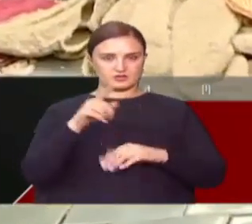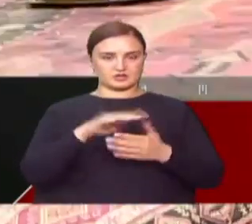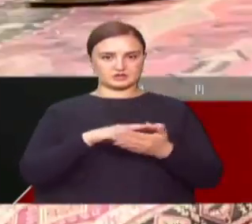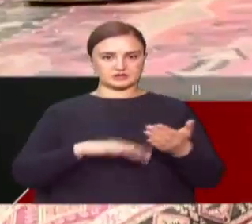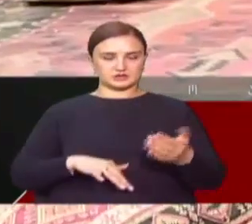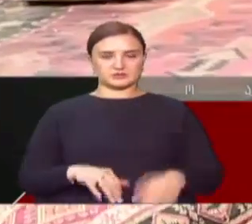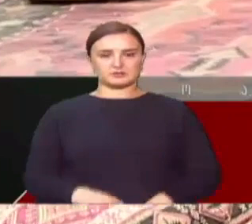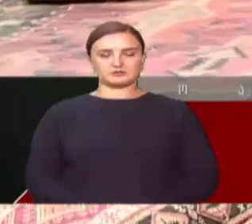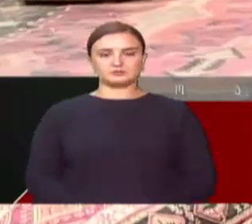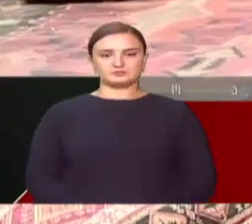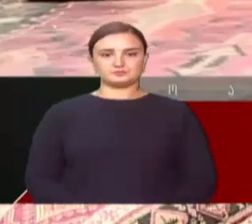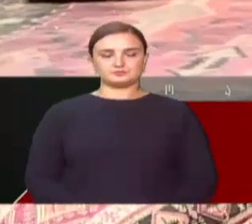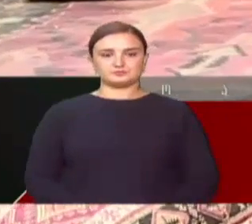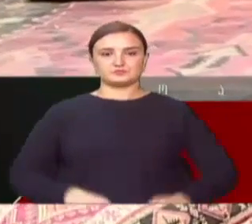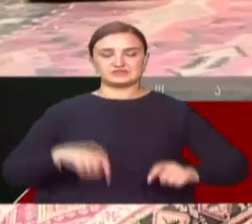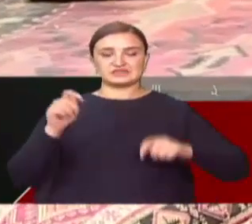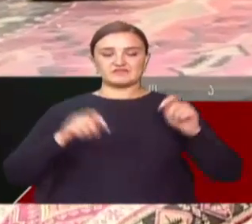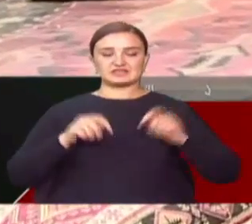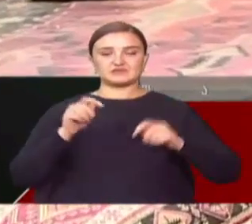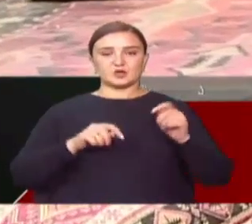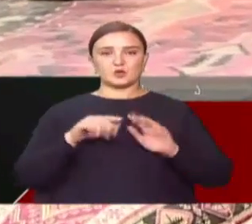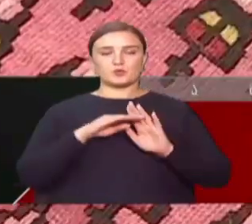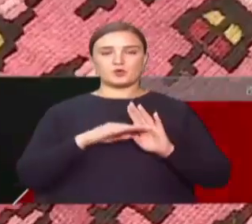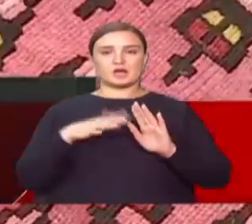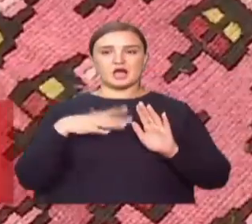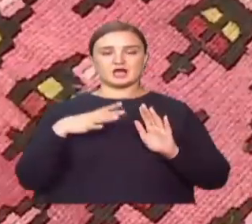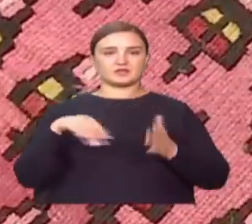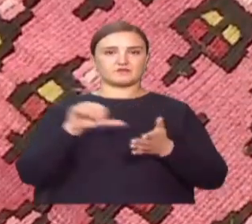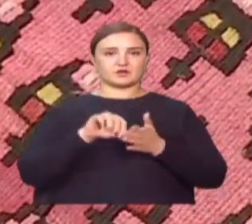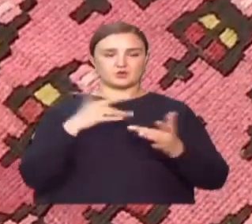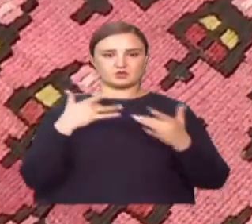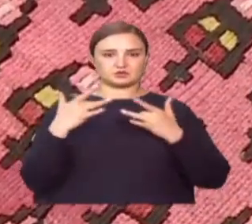დღის ბოლოს კი საფესტივალო პროგრამას ქართველი შემსრულებლების კონცერტი დაასრულებს.